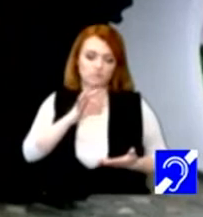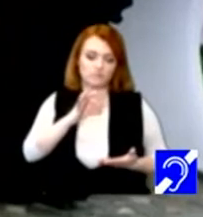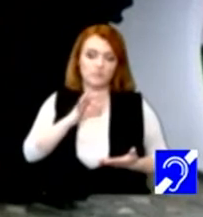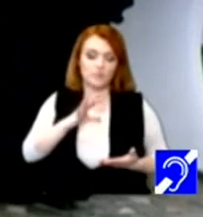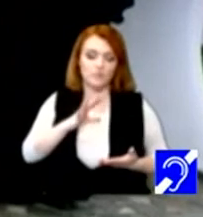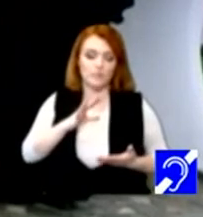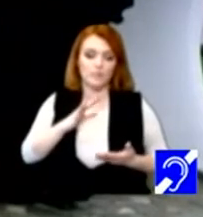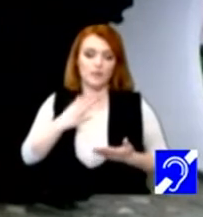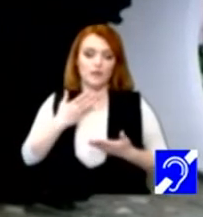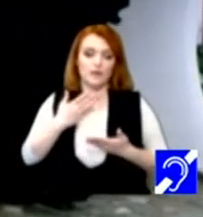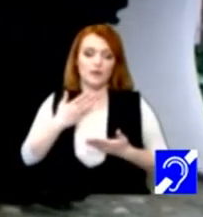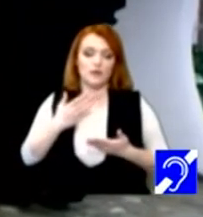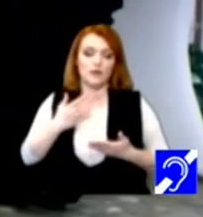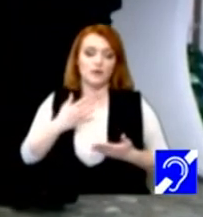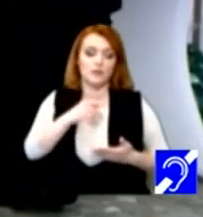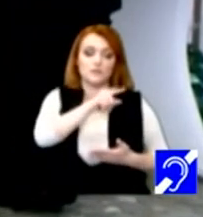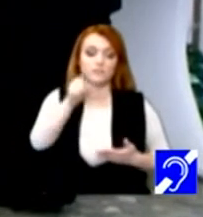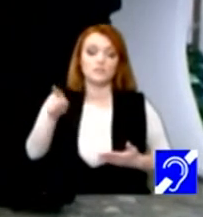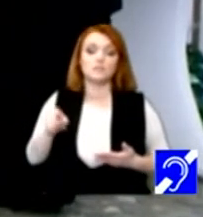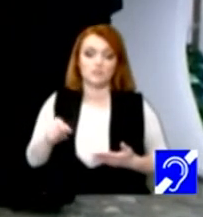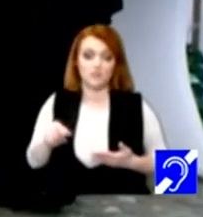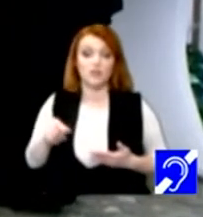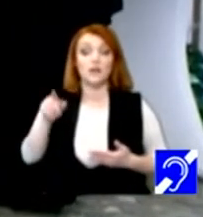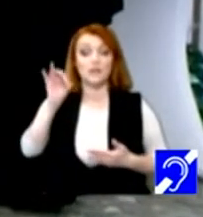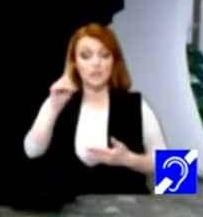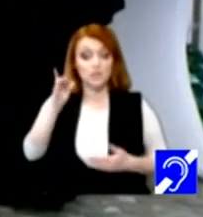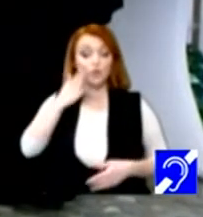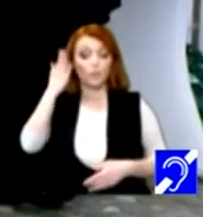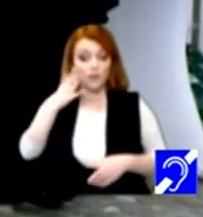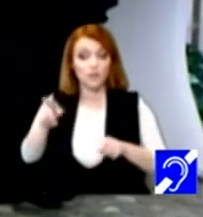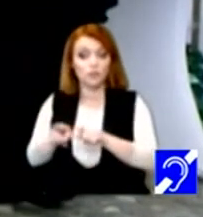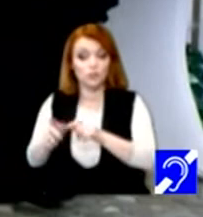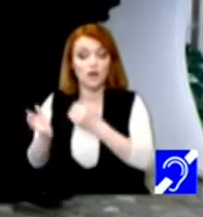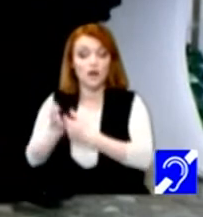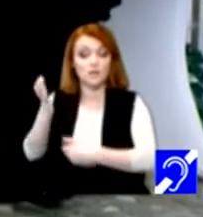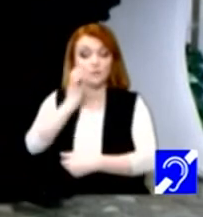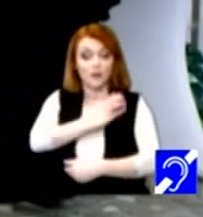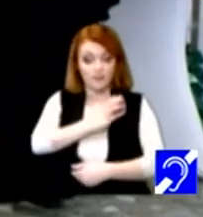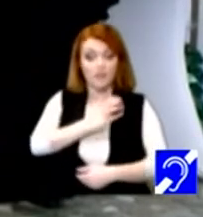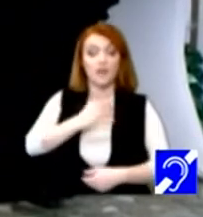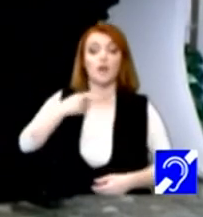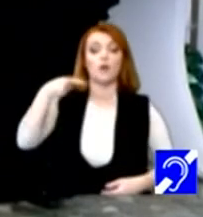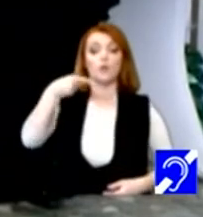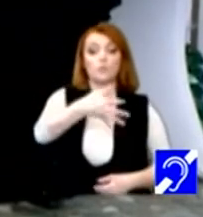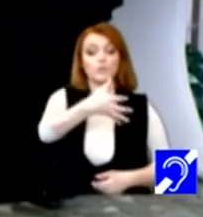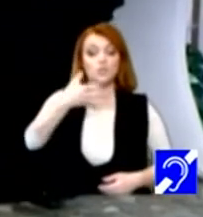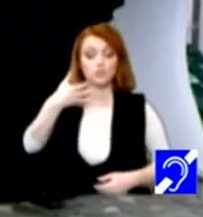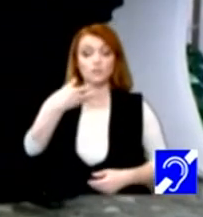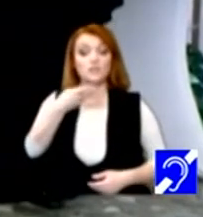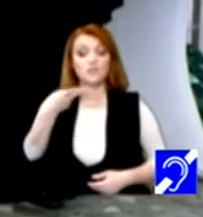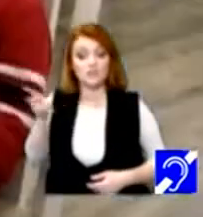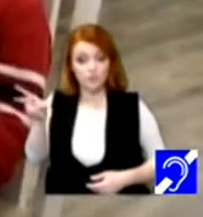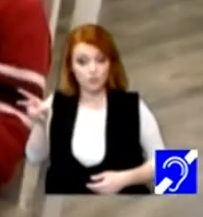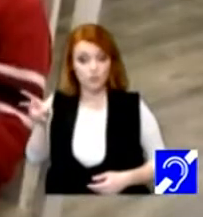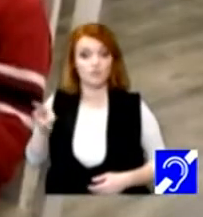trimis de la București pentru copiii aceștia pe care noi, din seara aceasta, îi adoptăm, îi